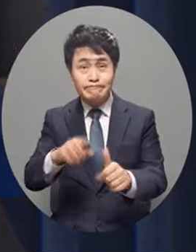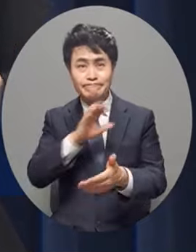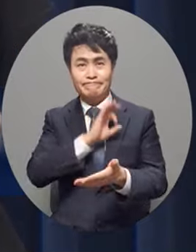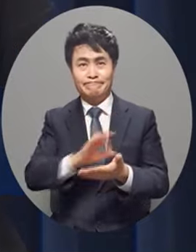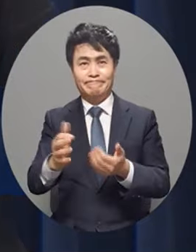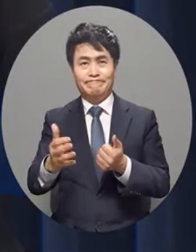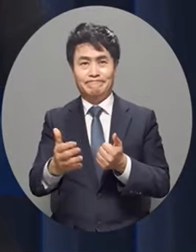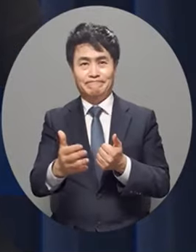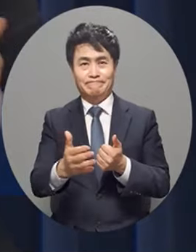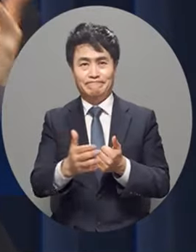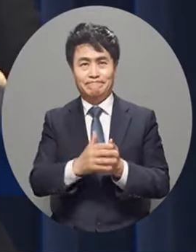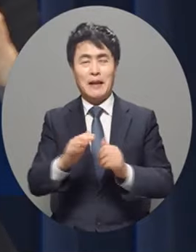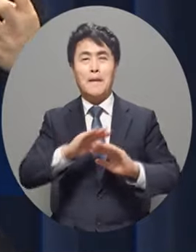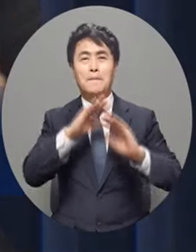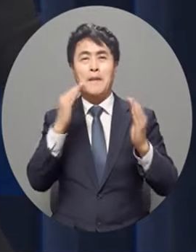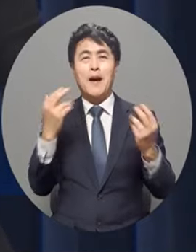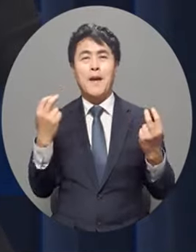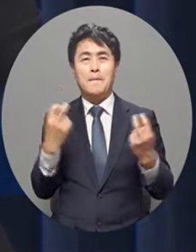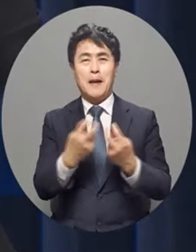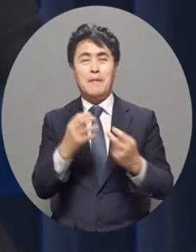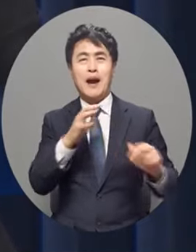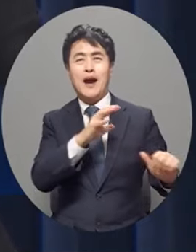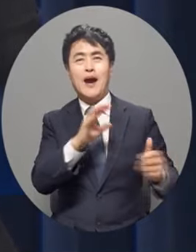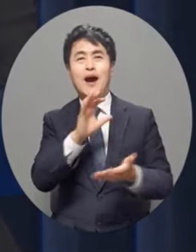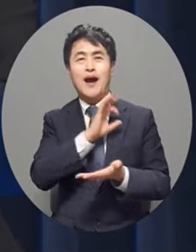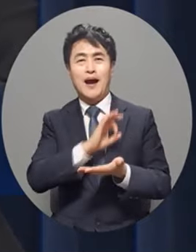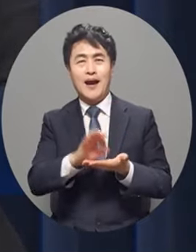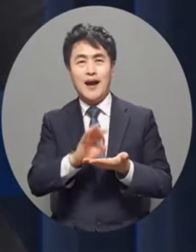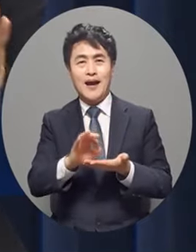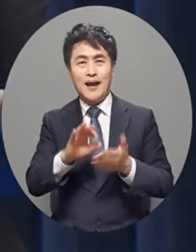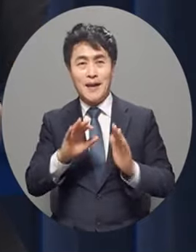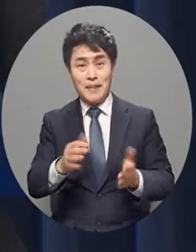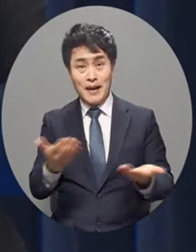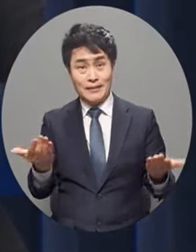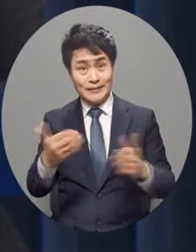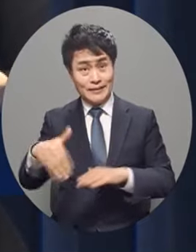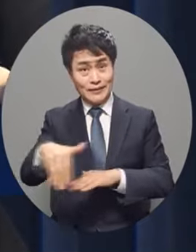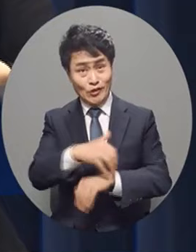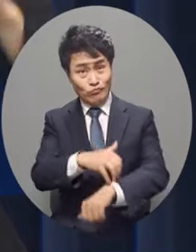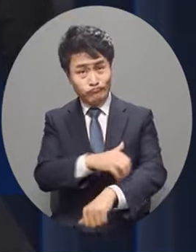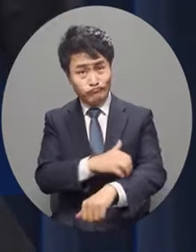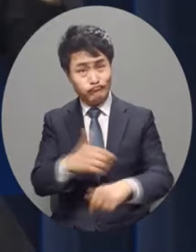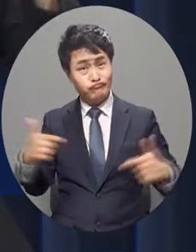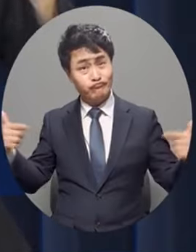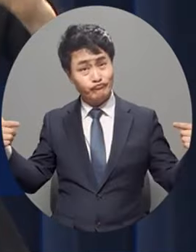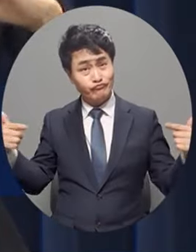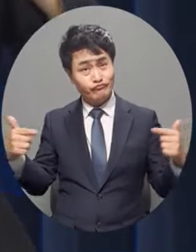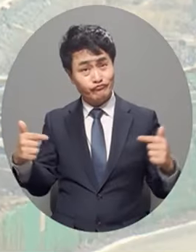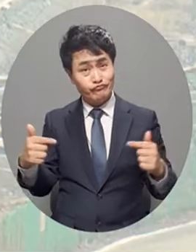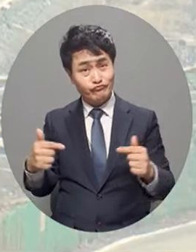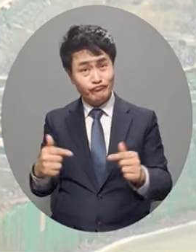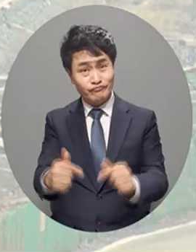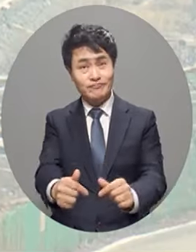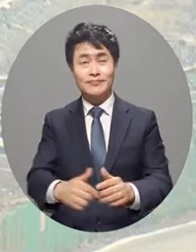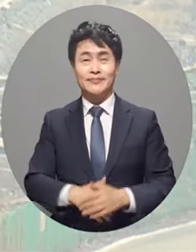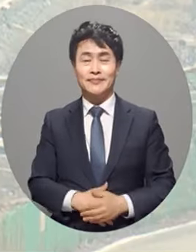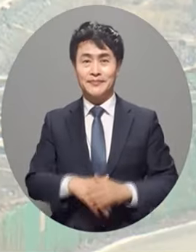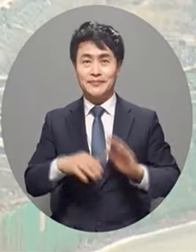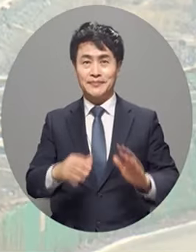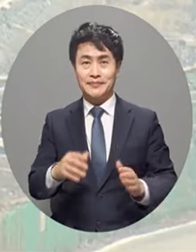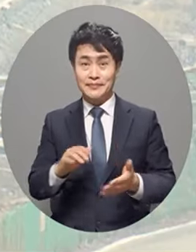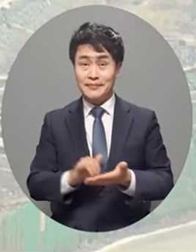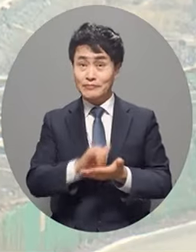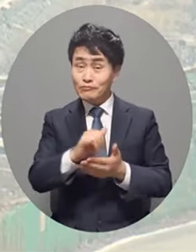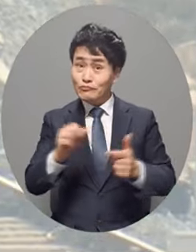있는 모든 수단을 총동원하여 당장의 출퇴근 불편을 덜어드릴 수 있도록. 김포시는